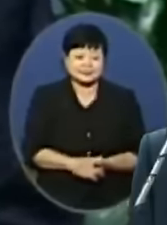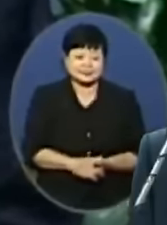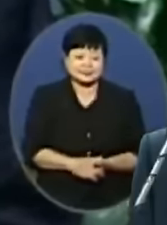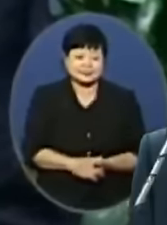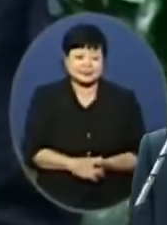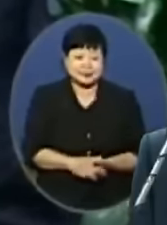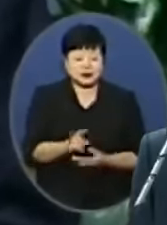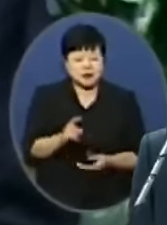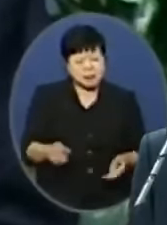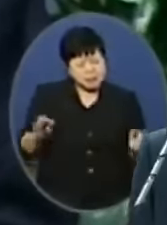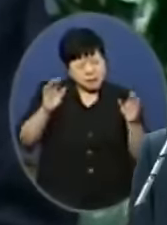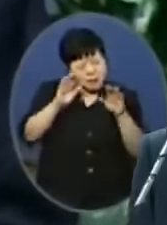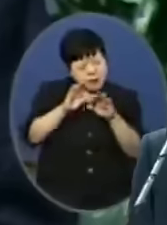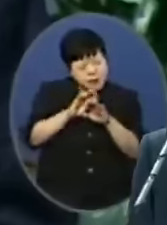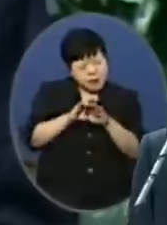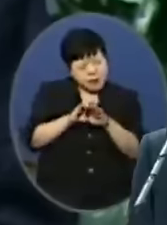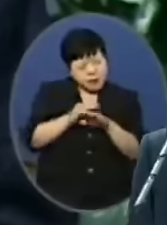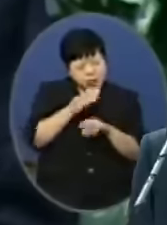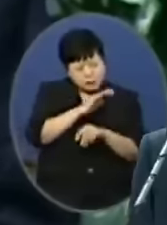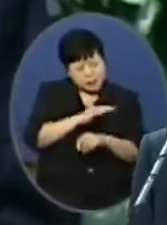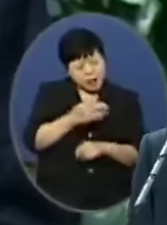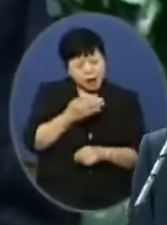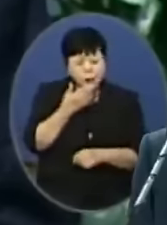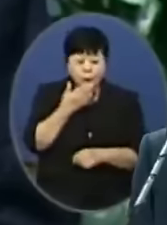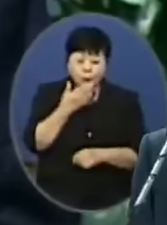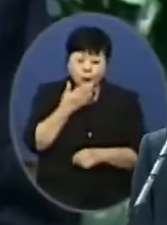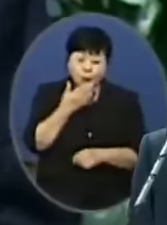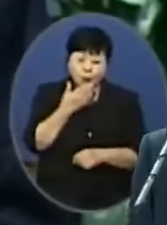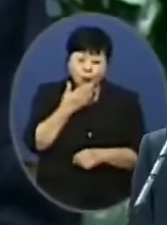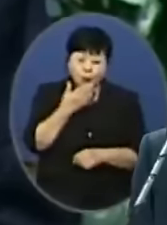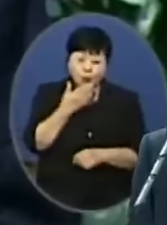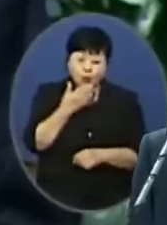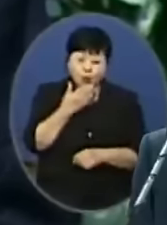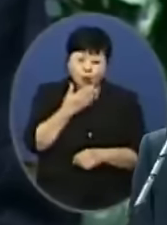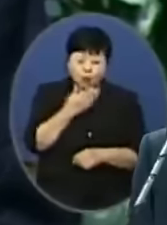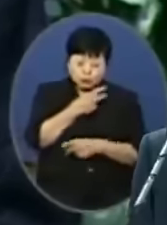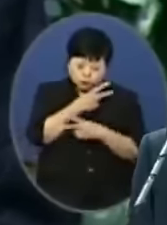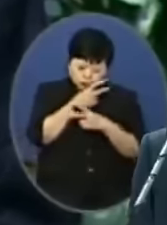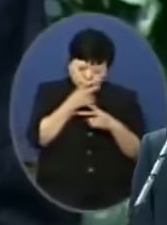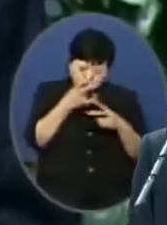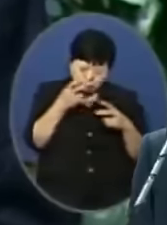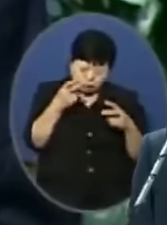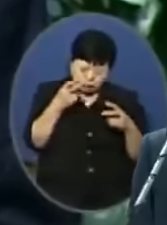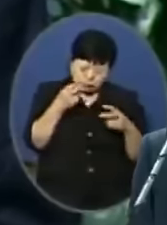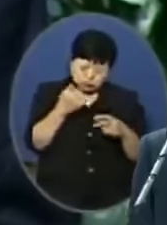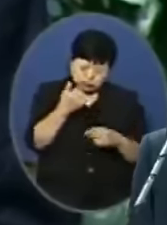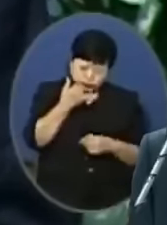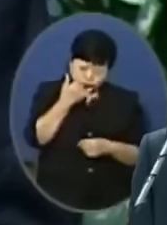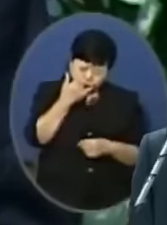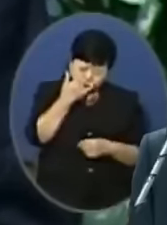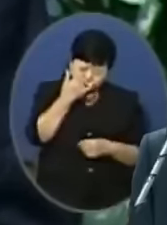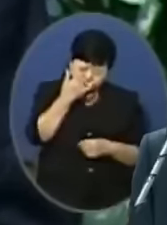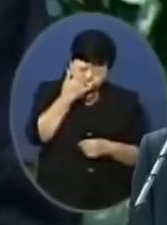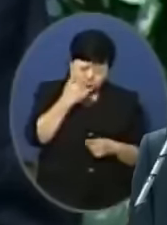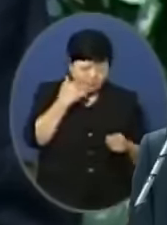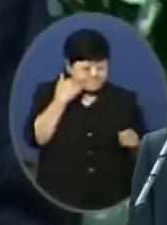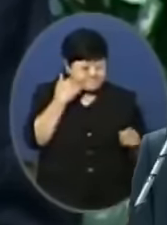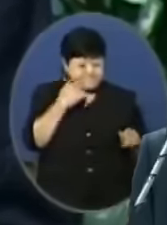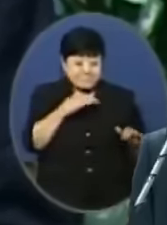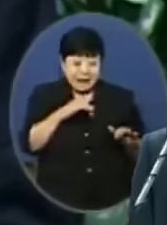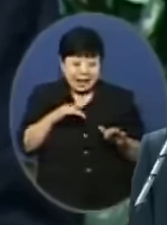하루 저녁에 밥 잘 먹고 밤을 잠을 푹 잤는데 꿈에 제가 해변가를